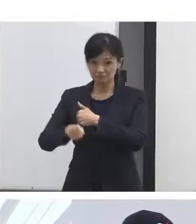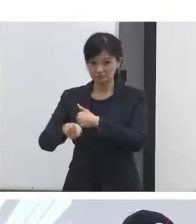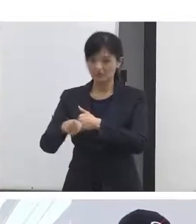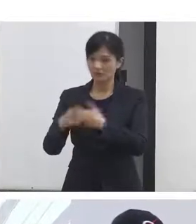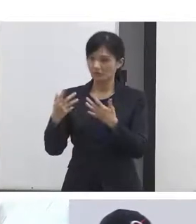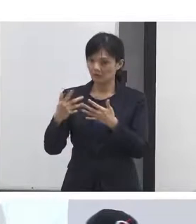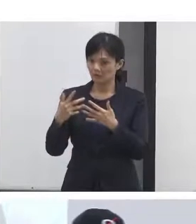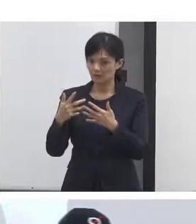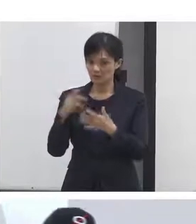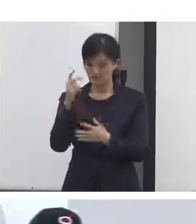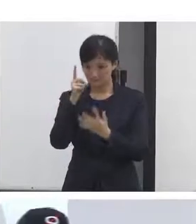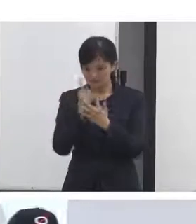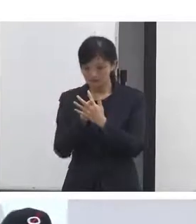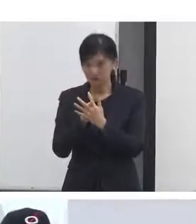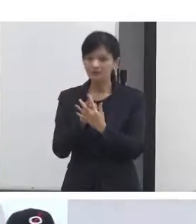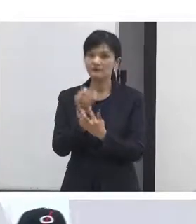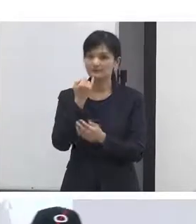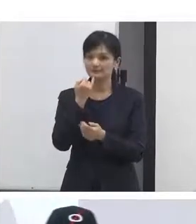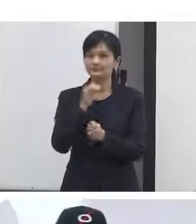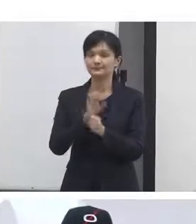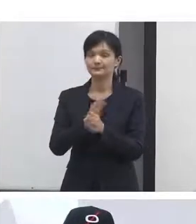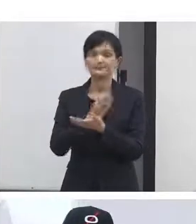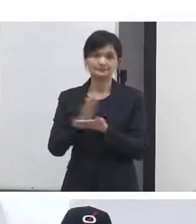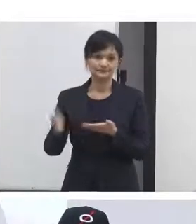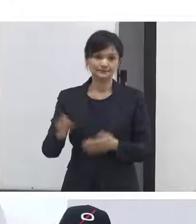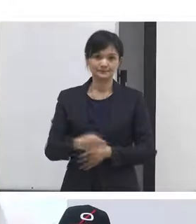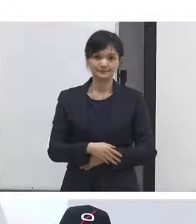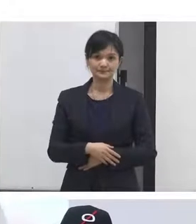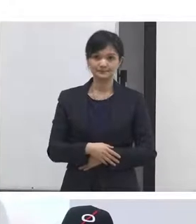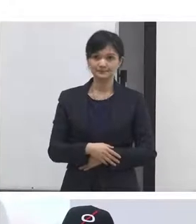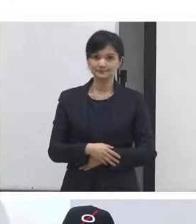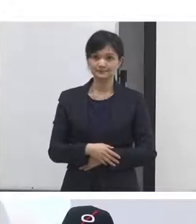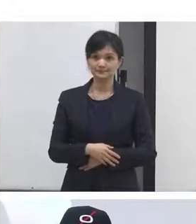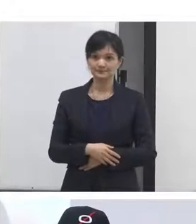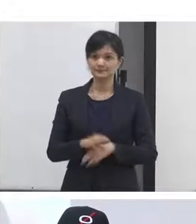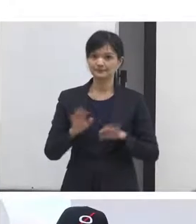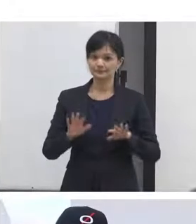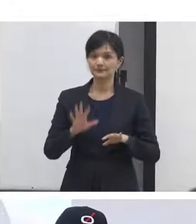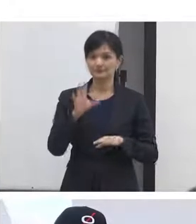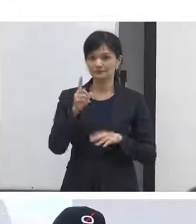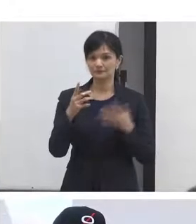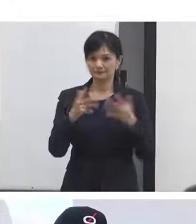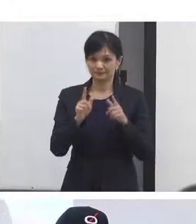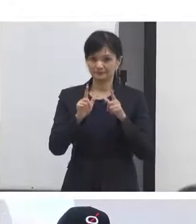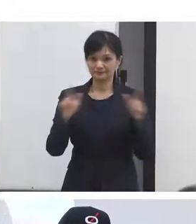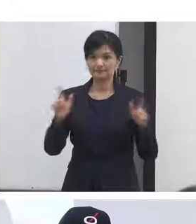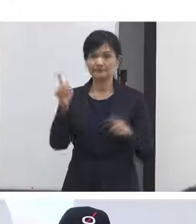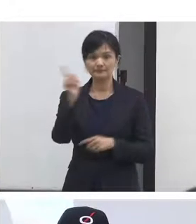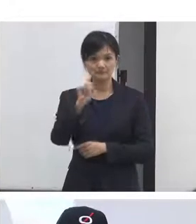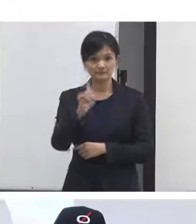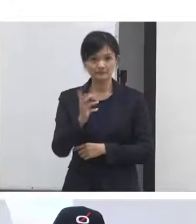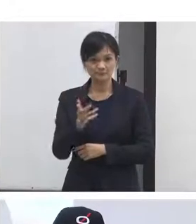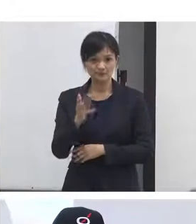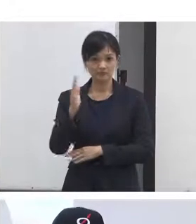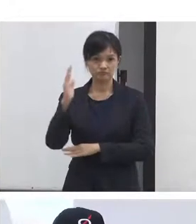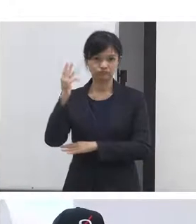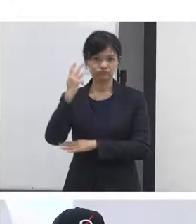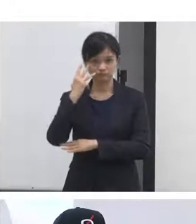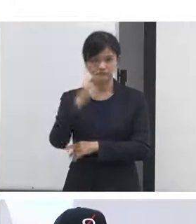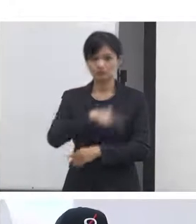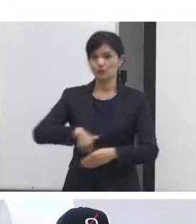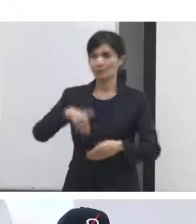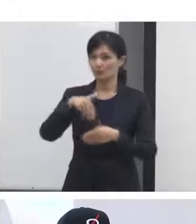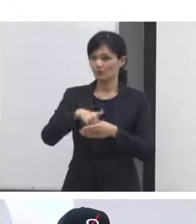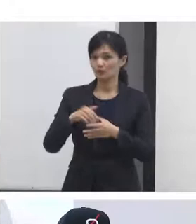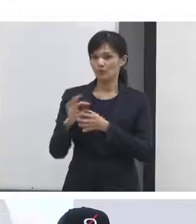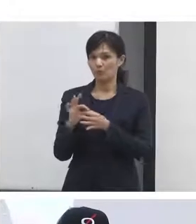办法去着手解决。那我会觉得说现在有一个很大的问题是在说整个的政治因为选举的关系，